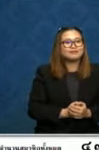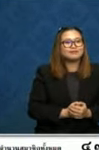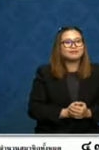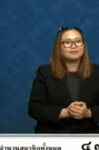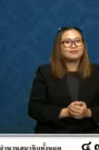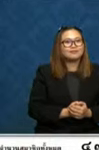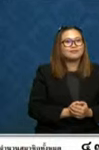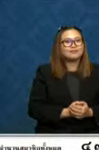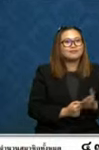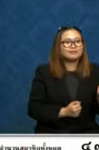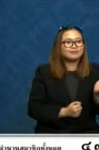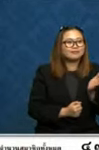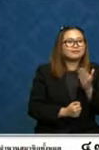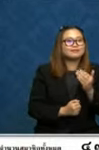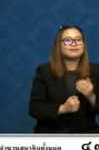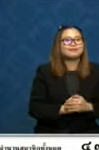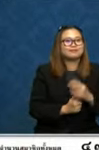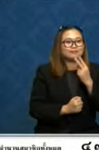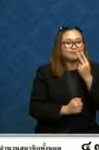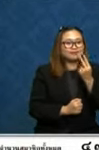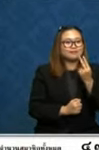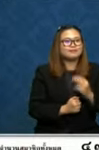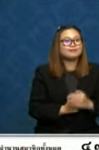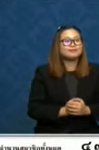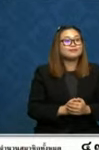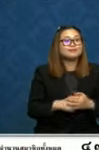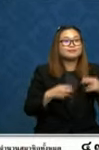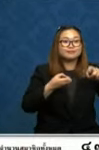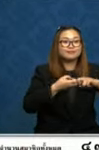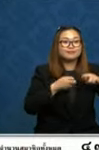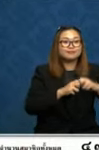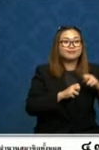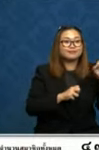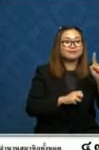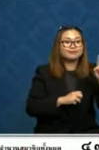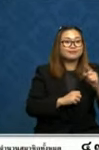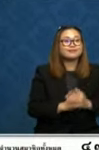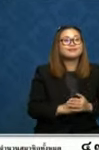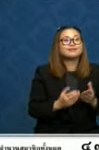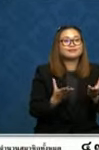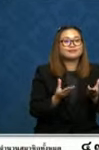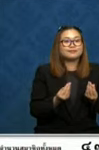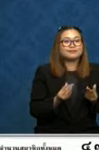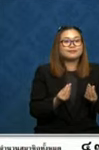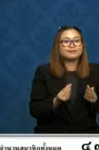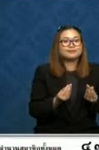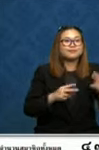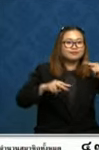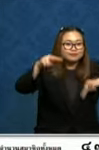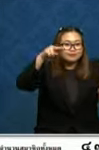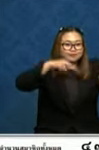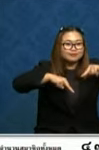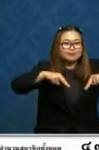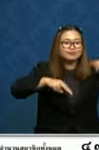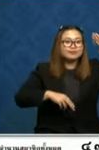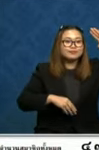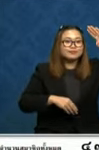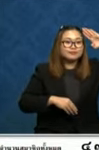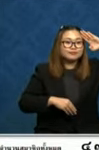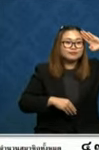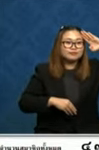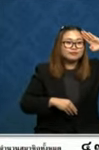สไลด์ต่อไปเลยนะครับปัญหาก็คือที่ราชพัสดุในความครอบครองของกองทัพนะครับ